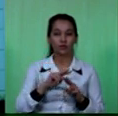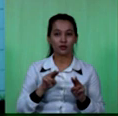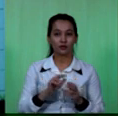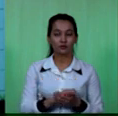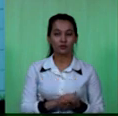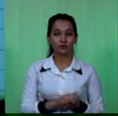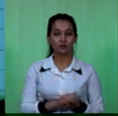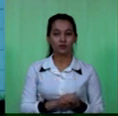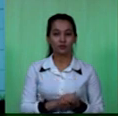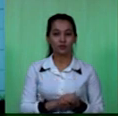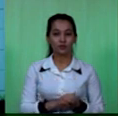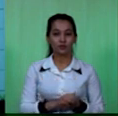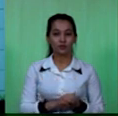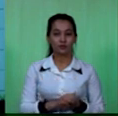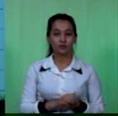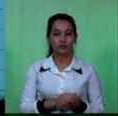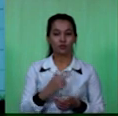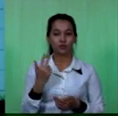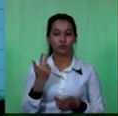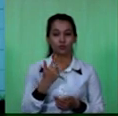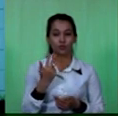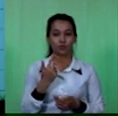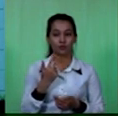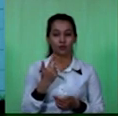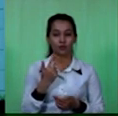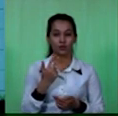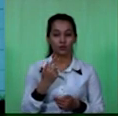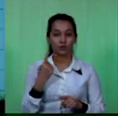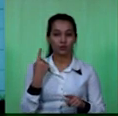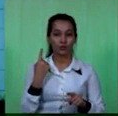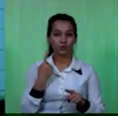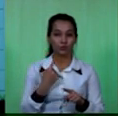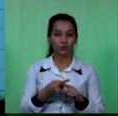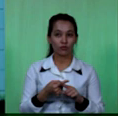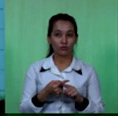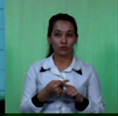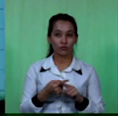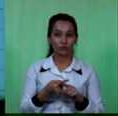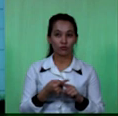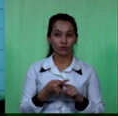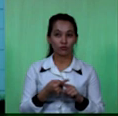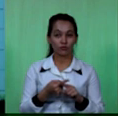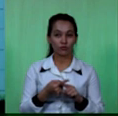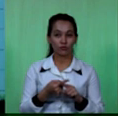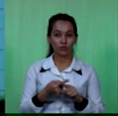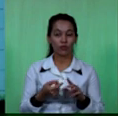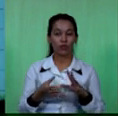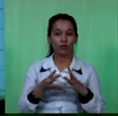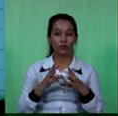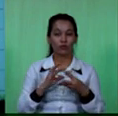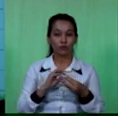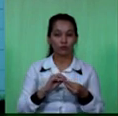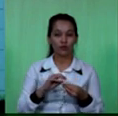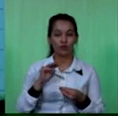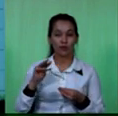teng. Demak, ularning o'lchami ma'lum, biz nima qilamiz? Ushbu o'lchamlarni